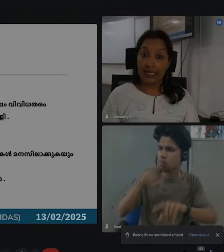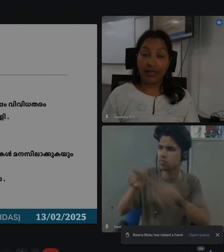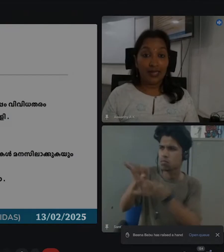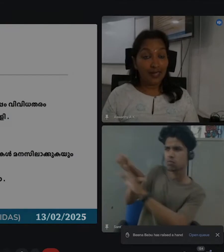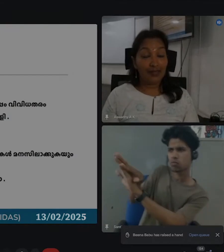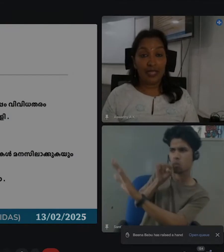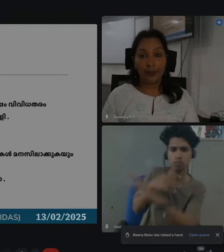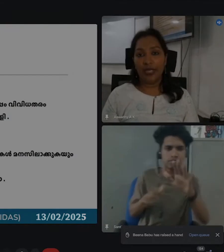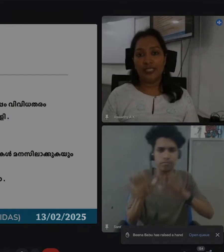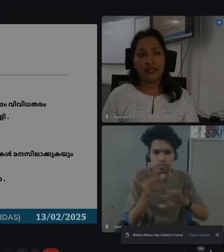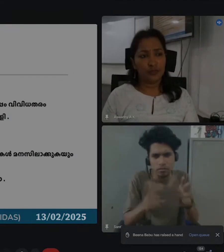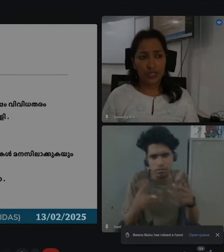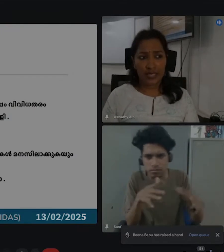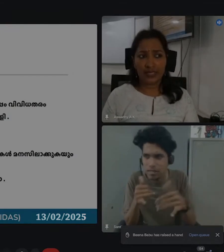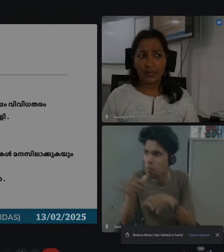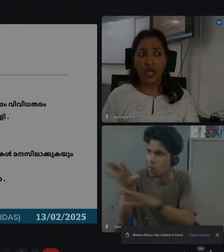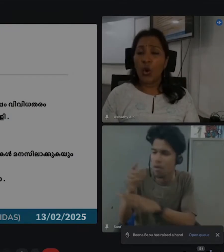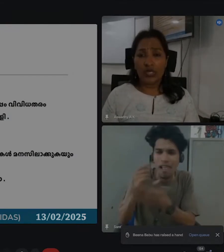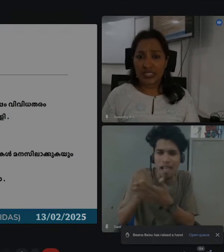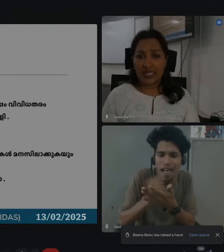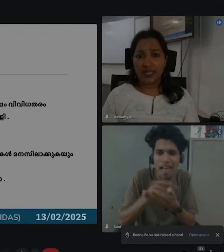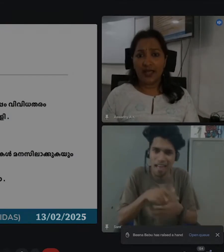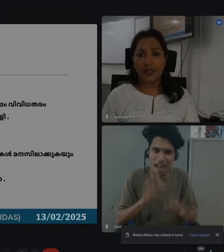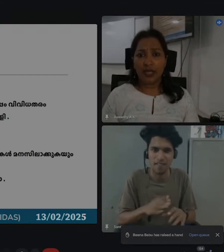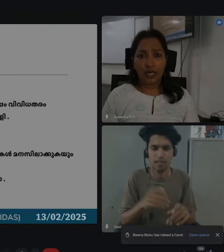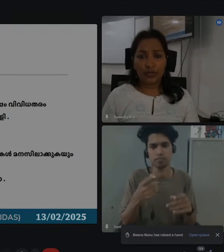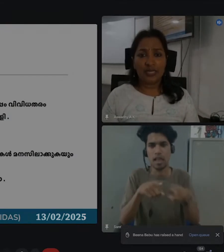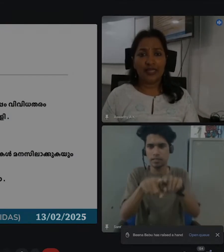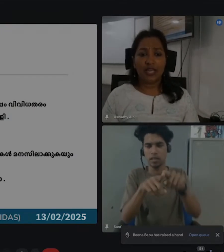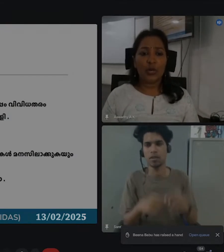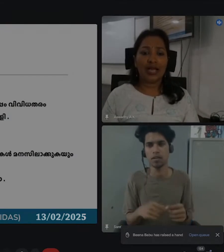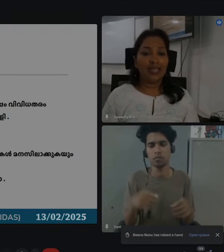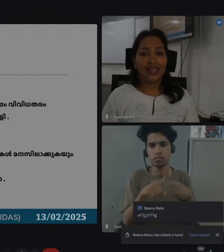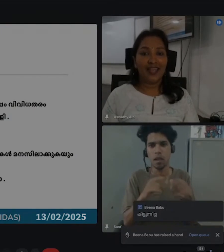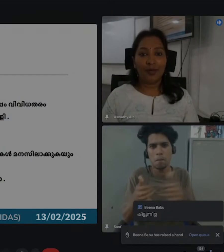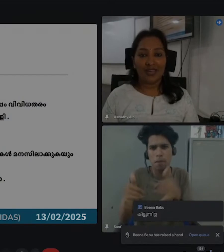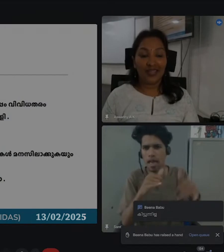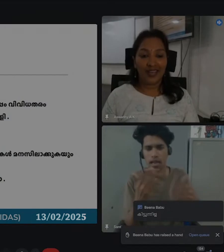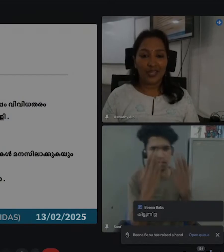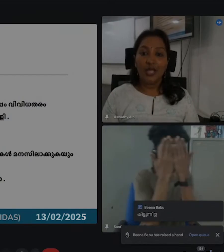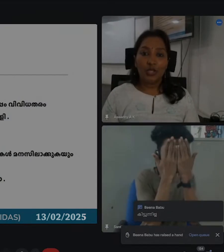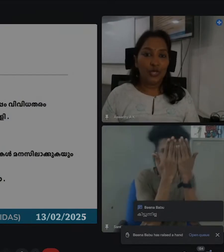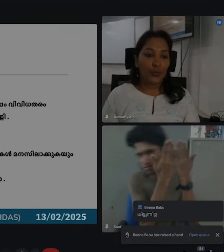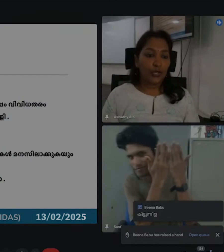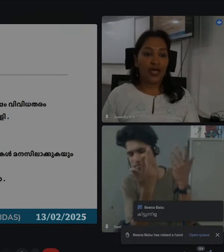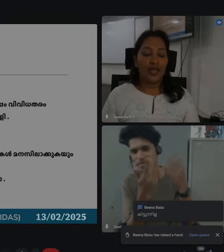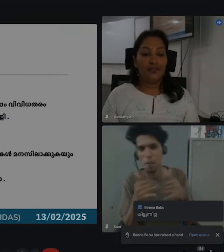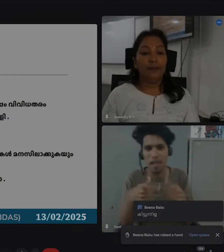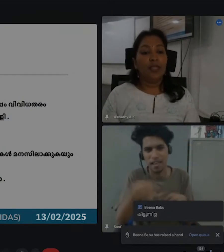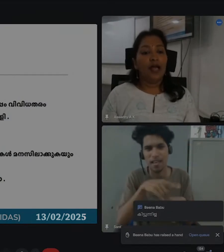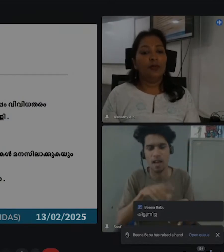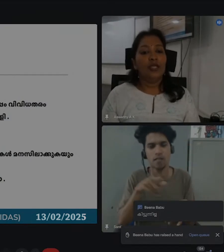തന്നെ പലതരം കളികളിൽ അവർ ഏർപ്പെടുകയും ചെയ്യും. അതായത് നമ്മുടെ ഒളിച്ചു കളിക്കുക, നമ്മൾ കണ്ണുപൊത്തി കളിക്കുക, അങ്ങനെയുള്ള കളികളിലെല്ലാം അവർ കളിക്കാനൊക്കെ തുടങ്ങും ഈ